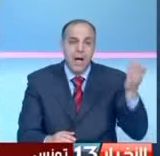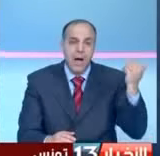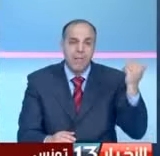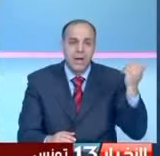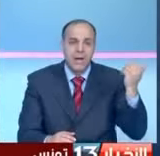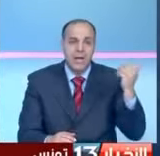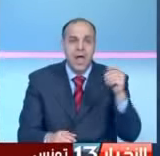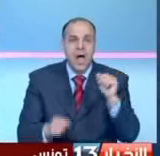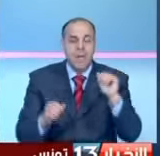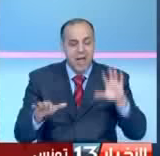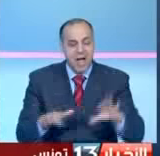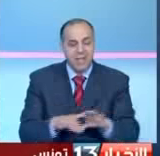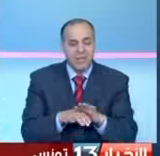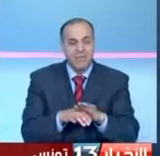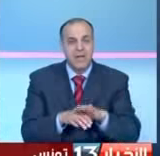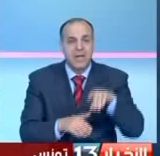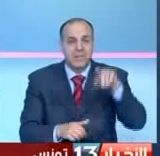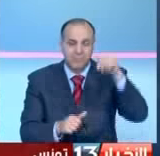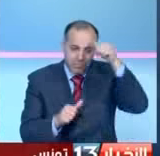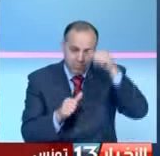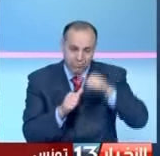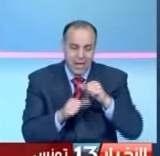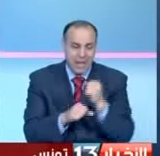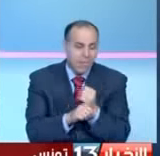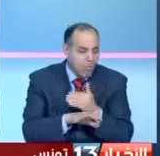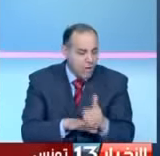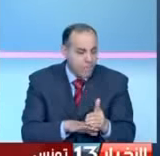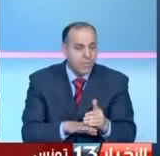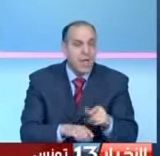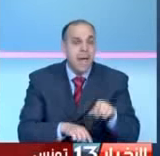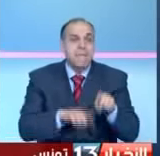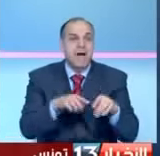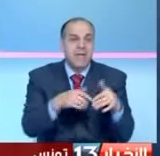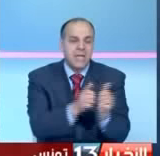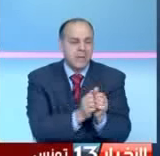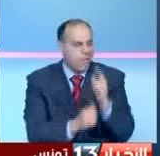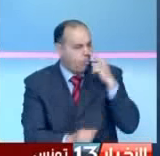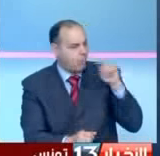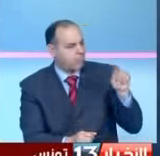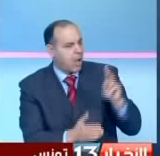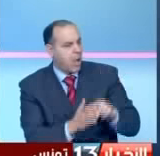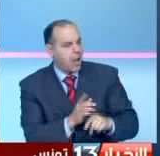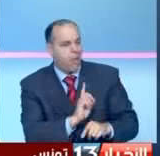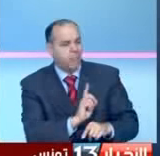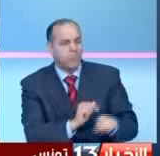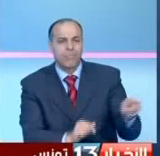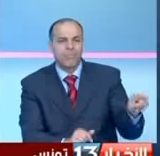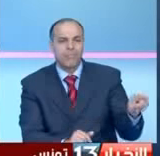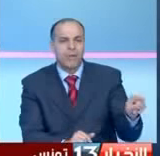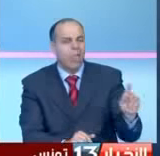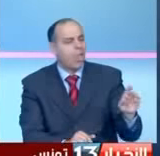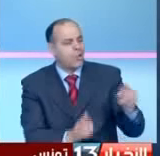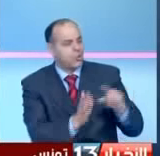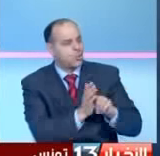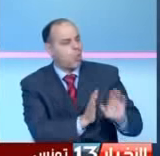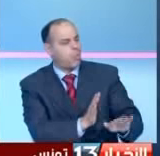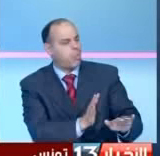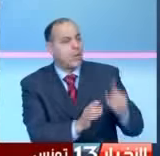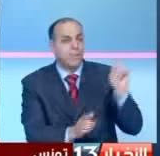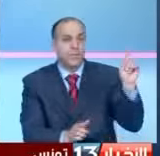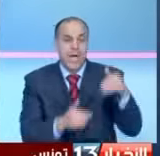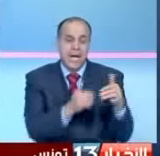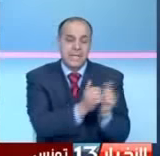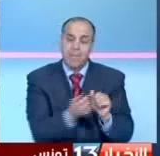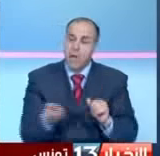عدم تنظيم احتفالية للاحتفاء بالمنجز. بعض الأحزاب استنكرت هذا القرار واعتبرته تقزيما للدستور،